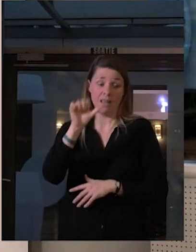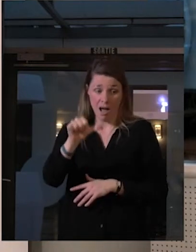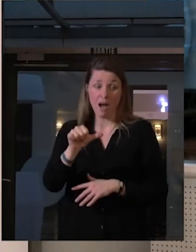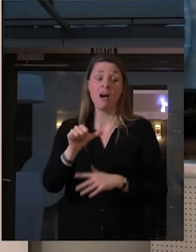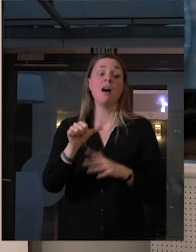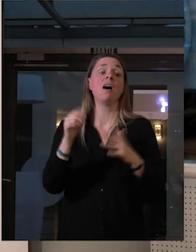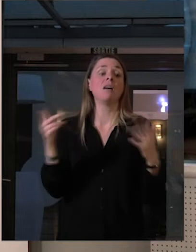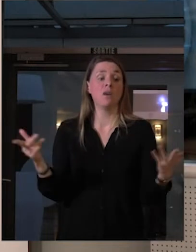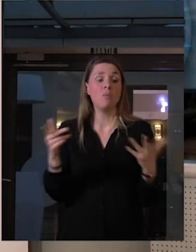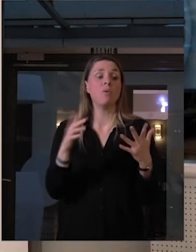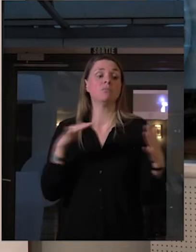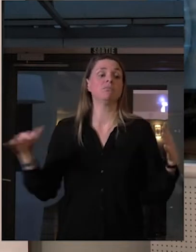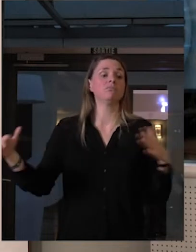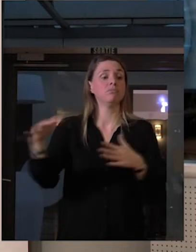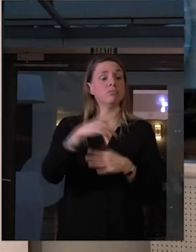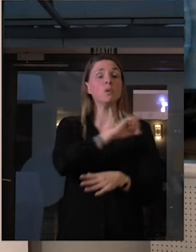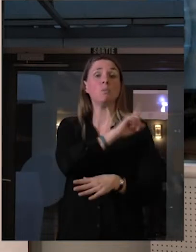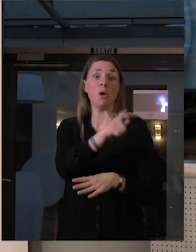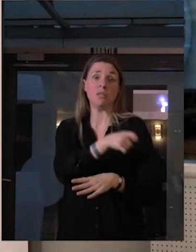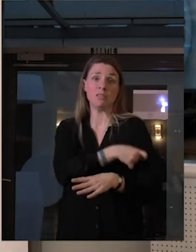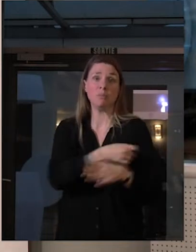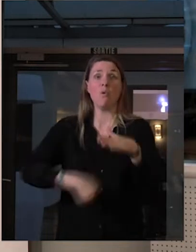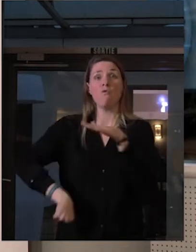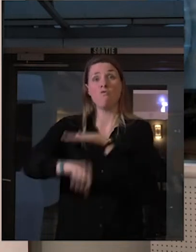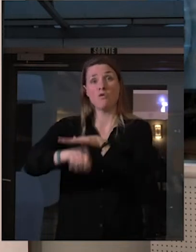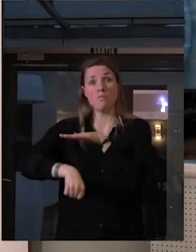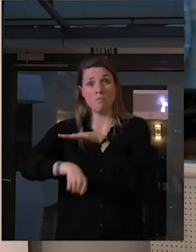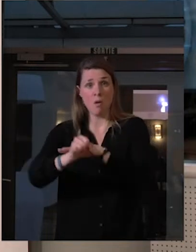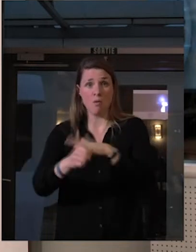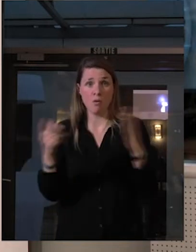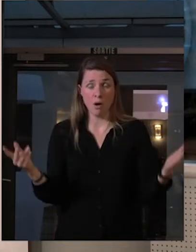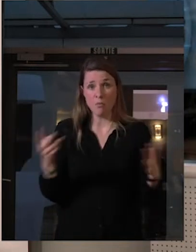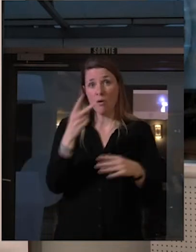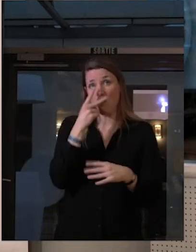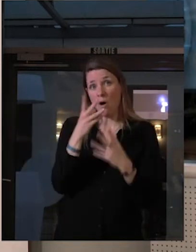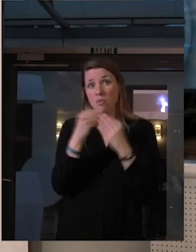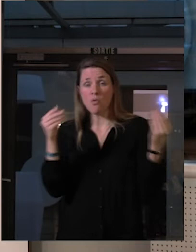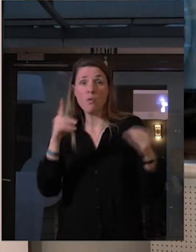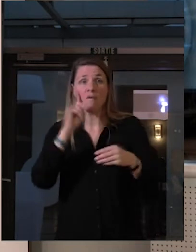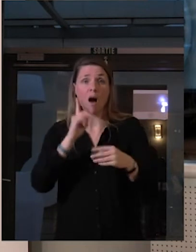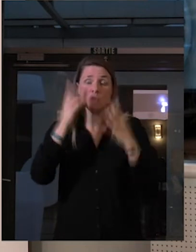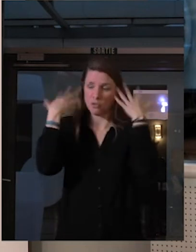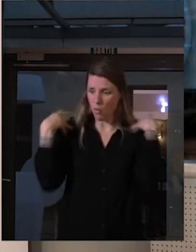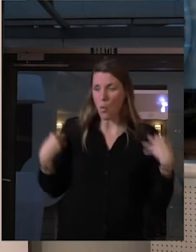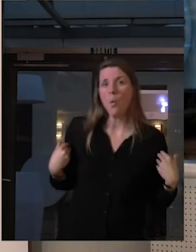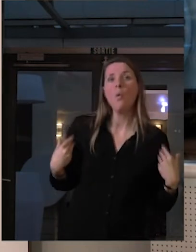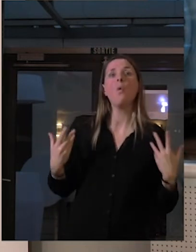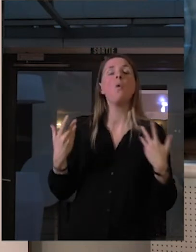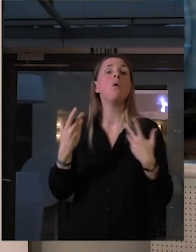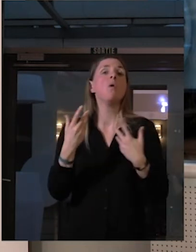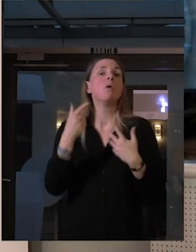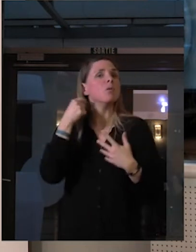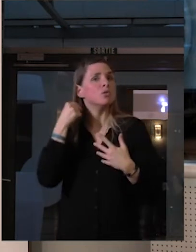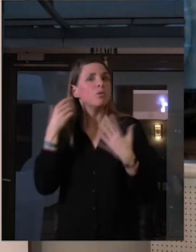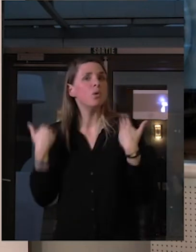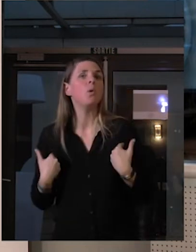milieu sportif et notamment en football. On voit beaucoup de femmes avec des cheveux longs, souvent aussi avec